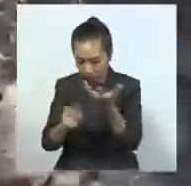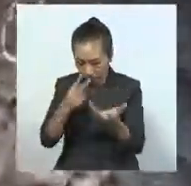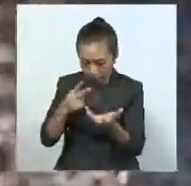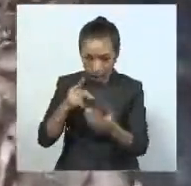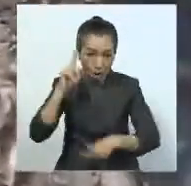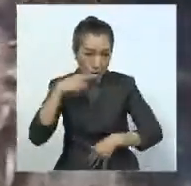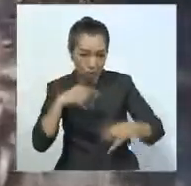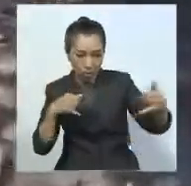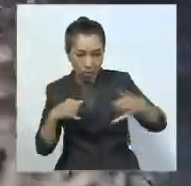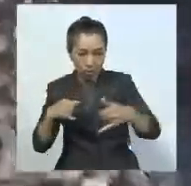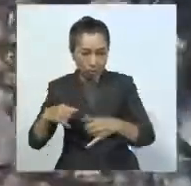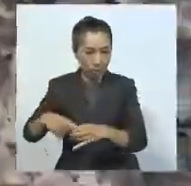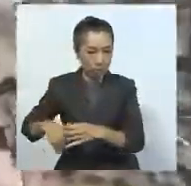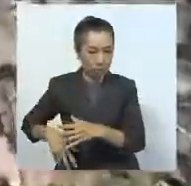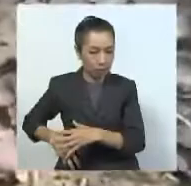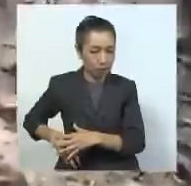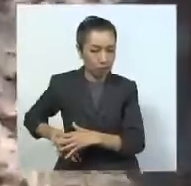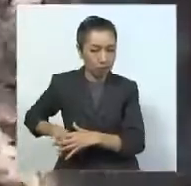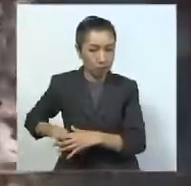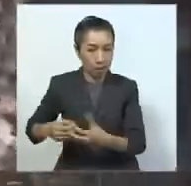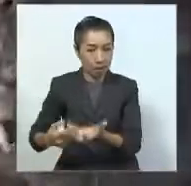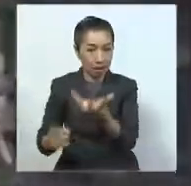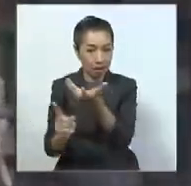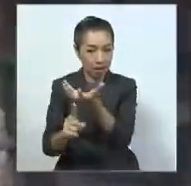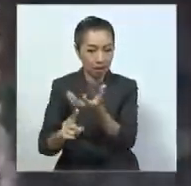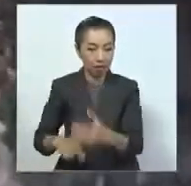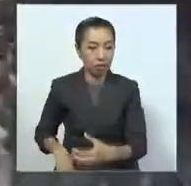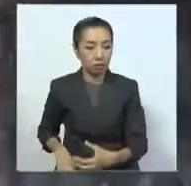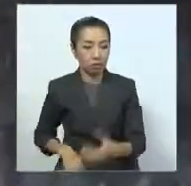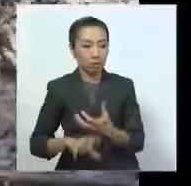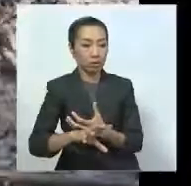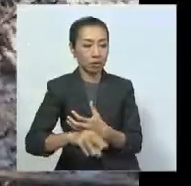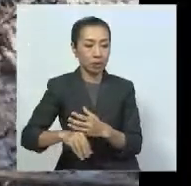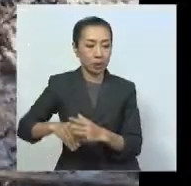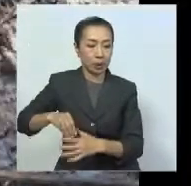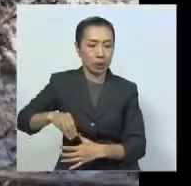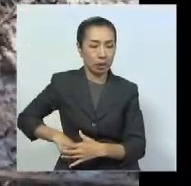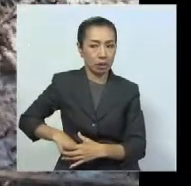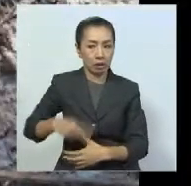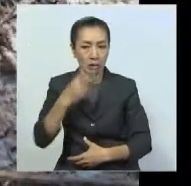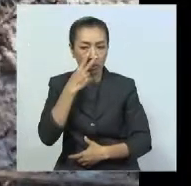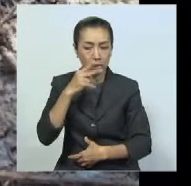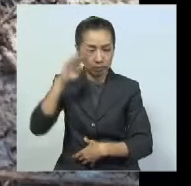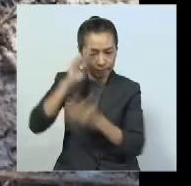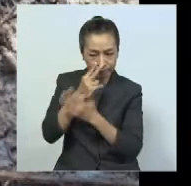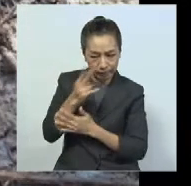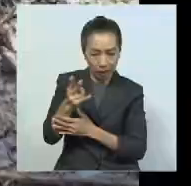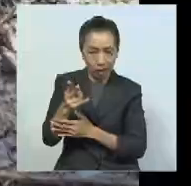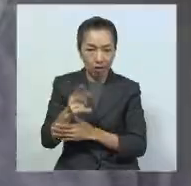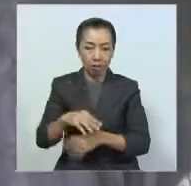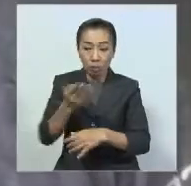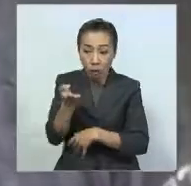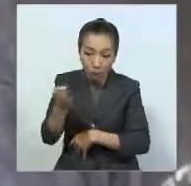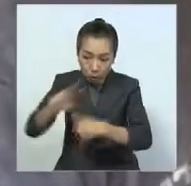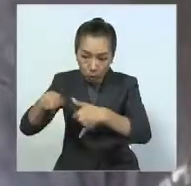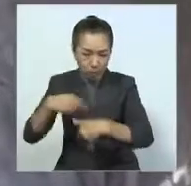ตเห็นนางป้างหยิบอุปกรณ์บางอย่างออกมาจากเครื่องช่างแล้วก็ซ่อนเอาไว้กับตัวและมีพฤติกรรมลุกลี้ลุกลนขัดขืนการขอต